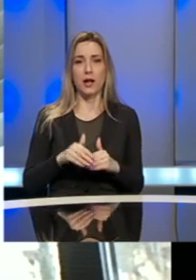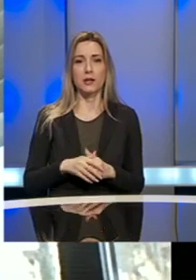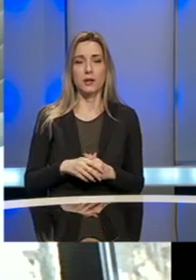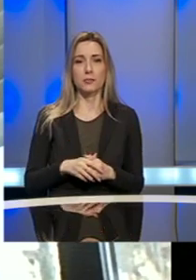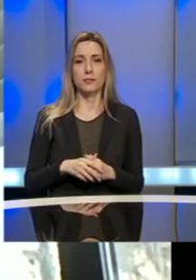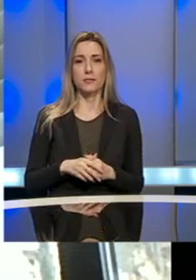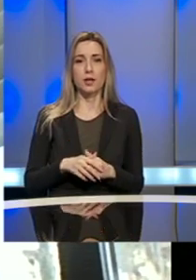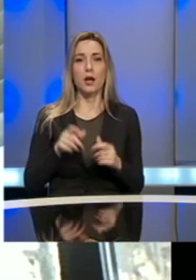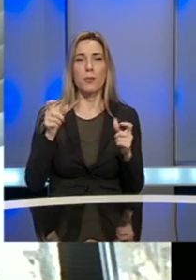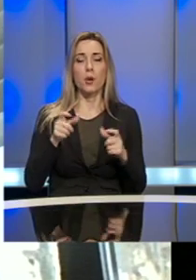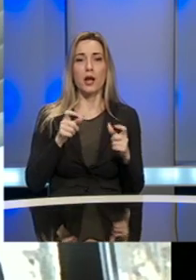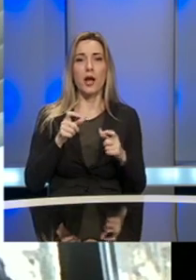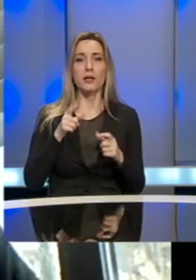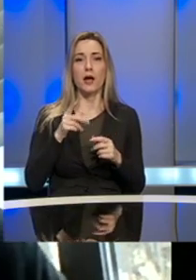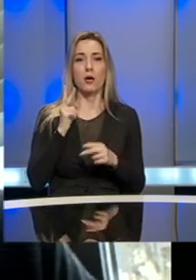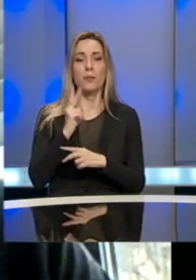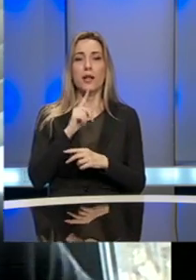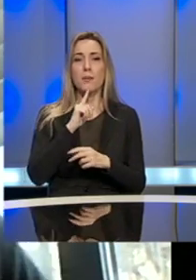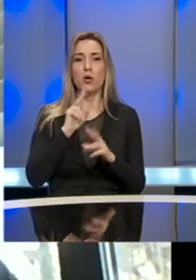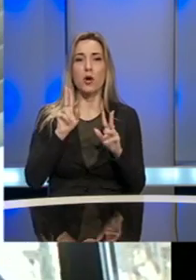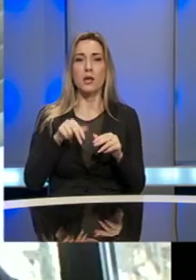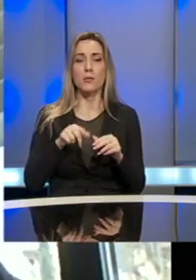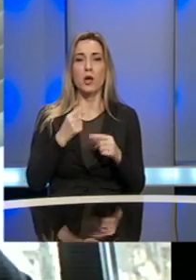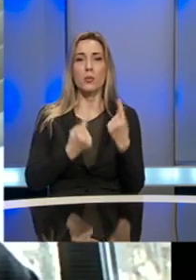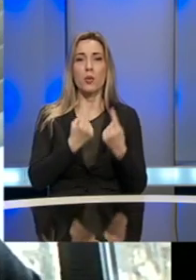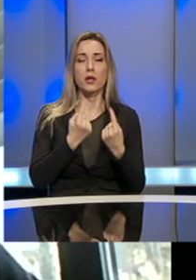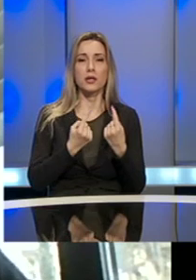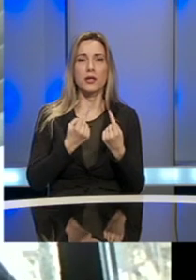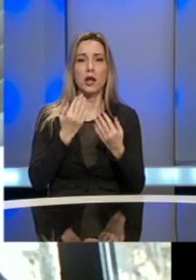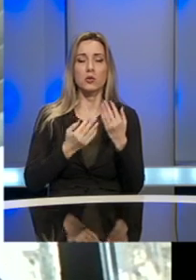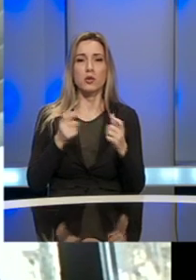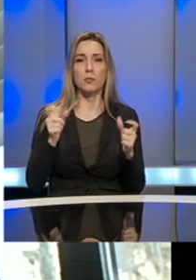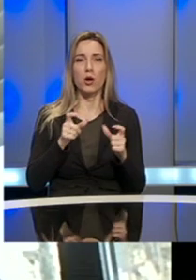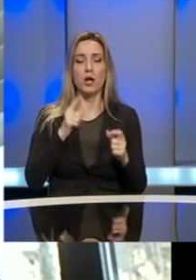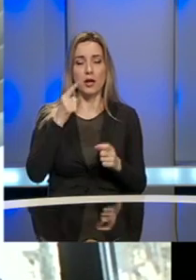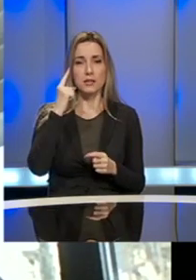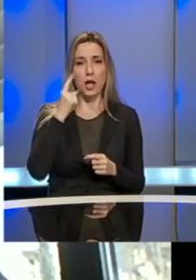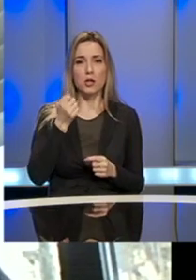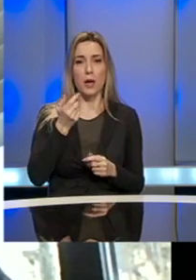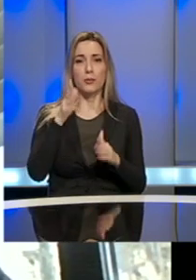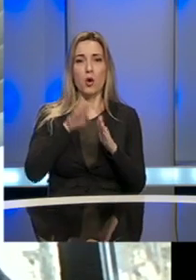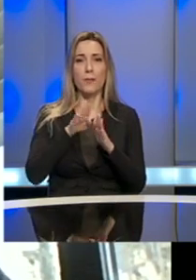o ukupnim blokadama, ne o onim kompanijama koje imaju pojedine račune blokirane. Što znači da je broj padao.